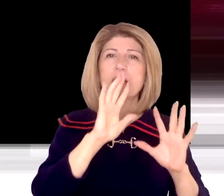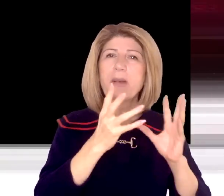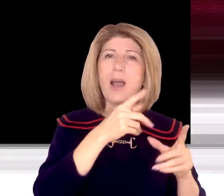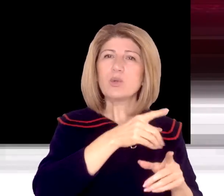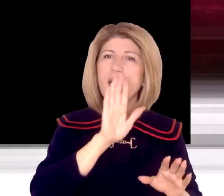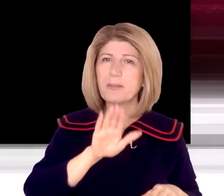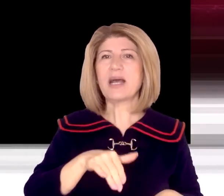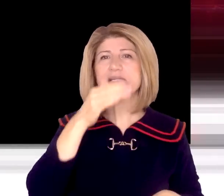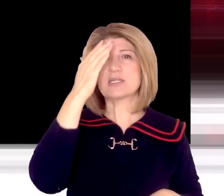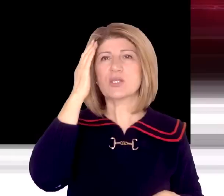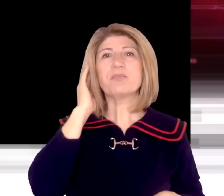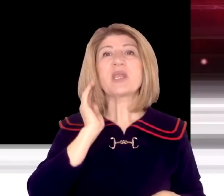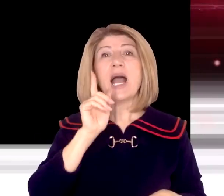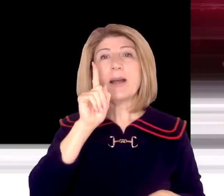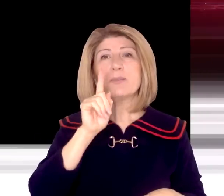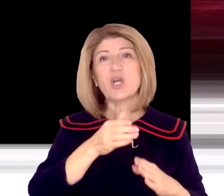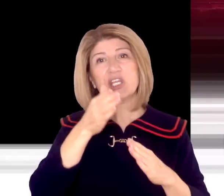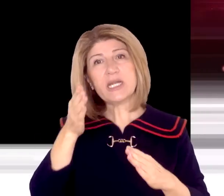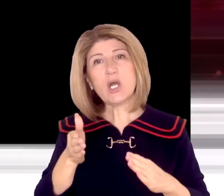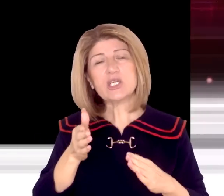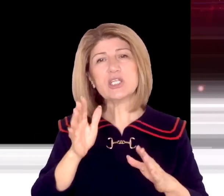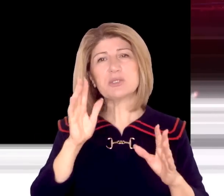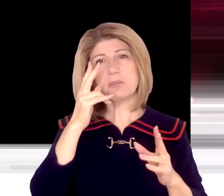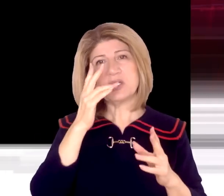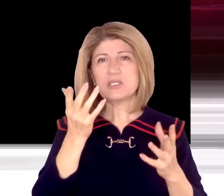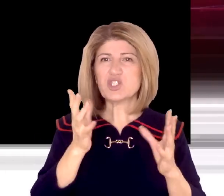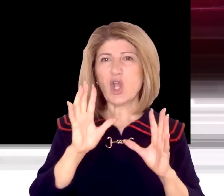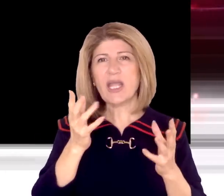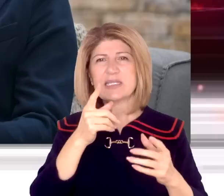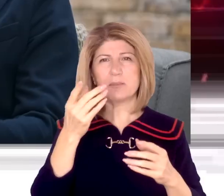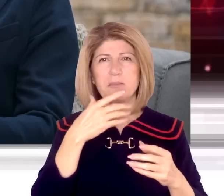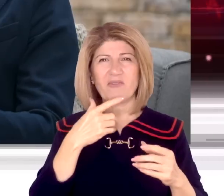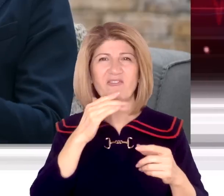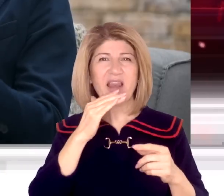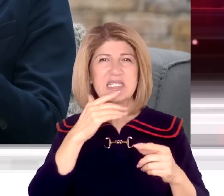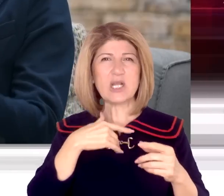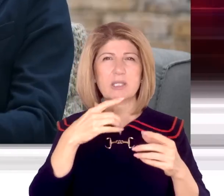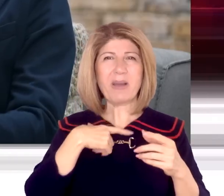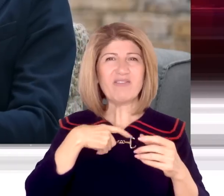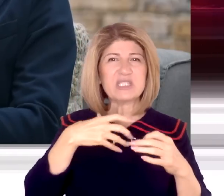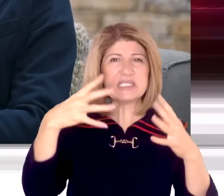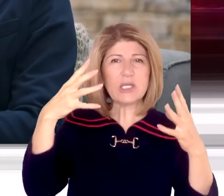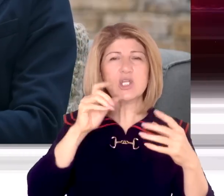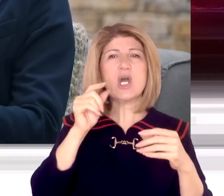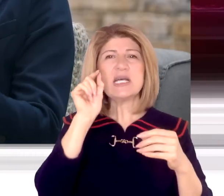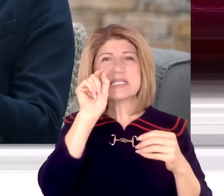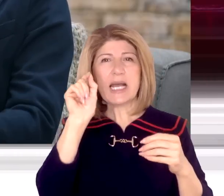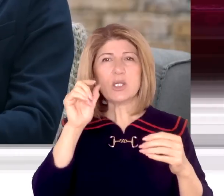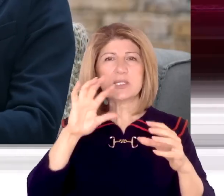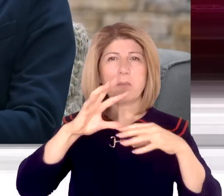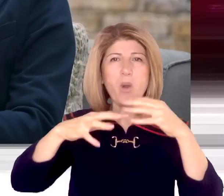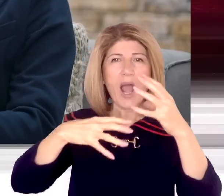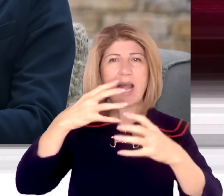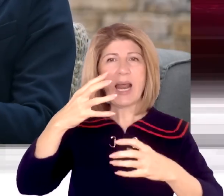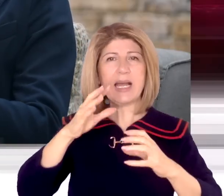سیگار معمولی هم پیدا بکنین، ولی خب در کنارش ممکنه یک سری مواد دیگه‌ای رو هم مثل فلزات سنگین یا ذرات